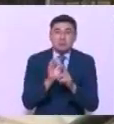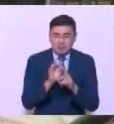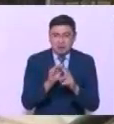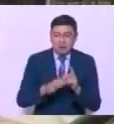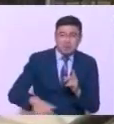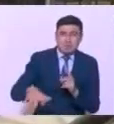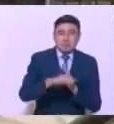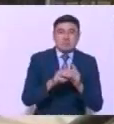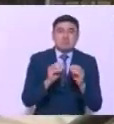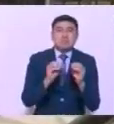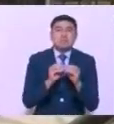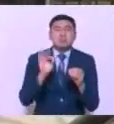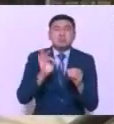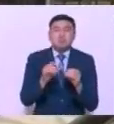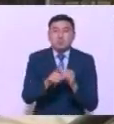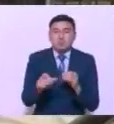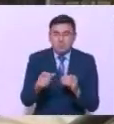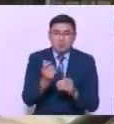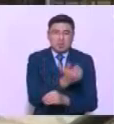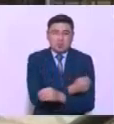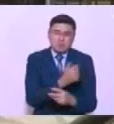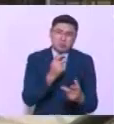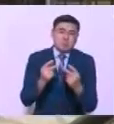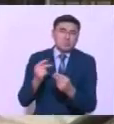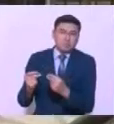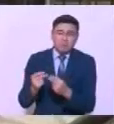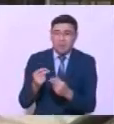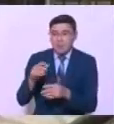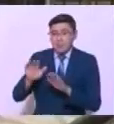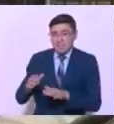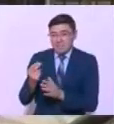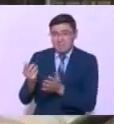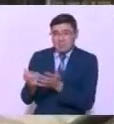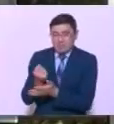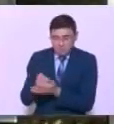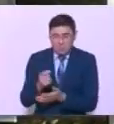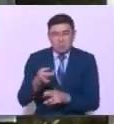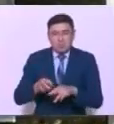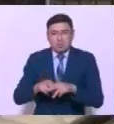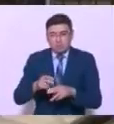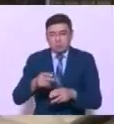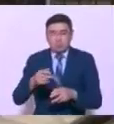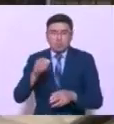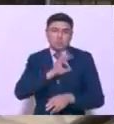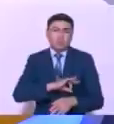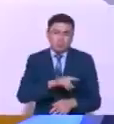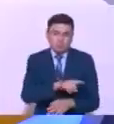Ежегодно в таком объеме выделяется вакцина, предусматривается из местного бюджета. Вакцину такого размера дозировки мы прививаем ежегодно.